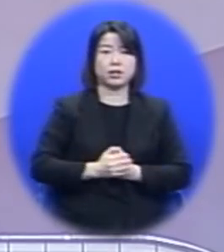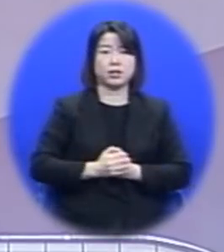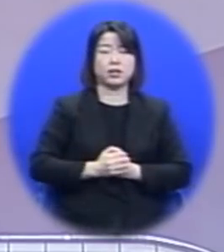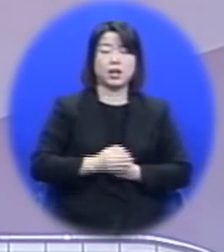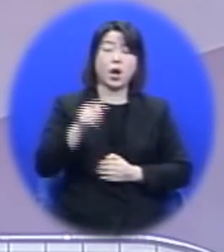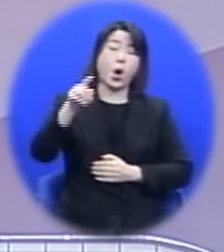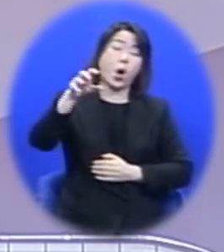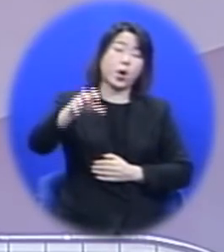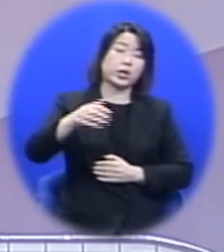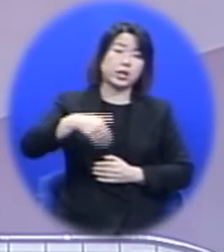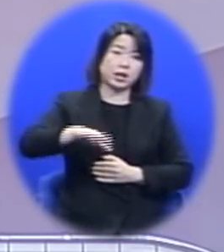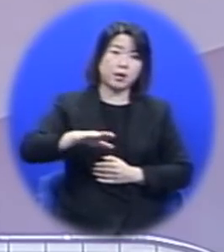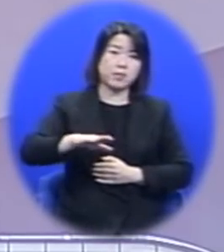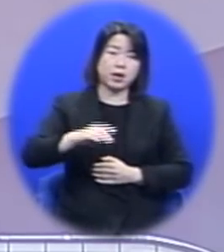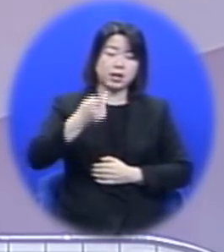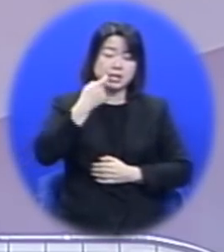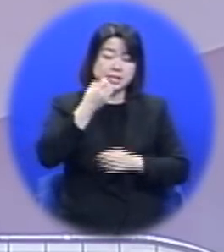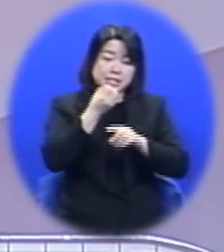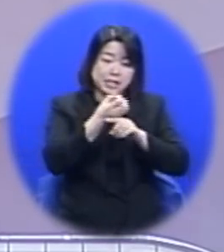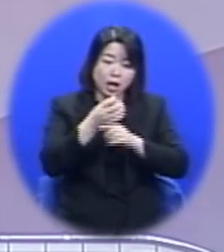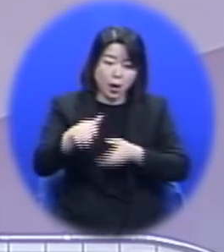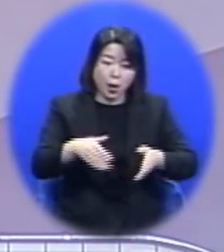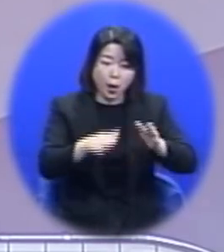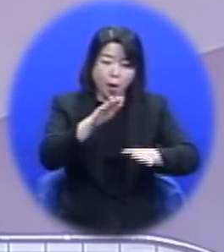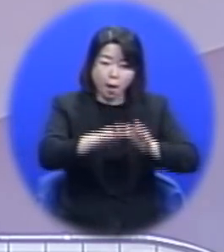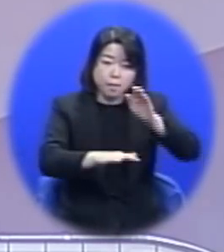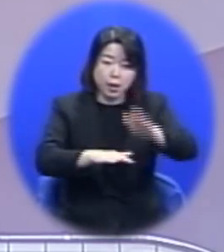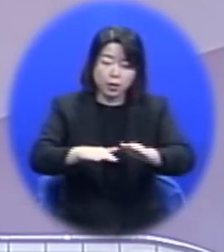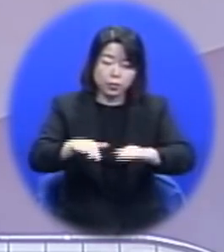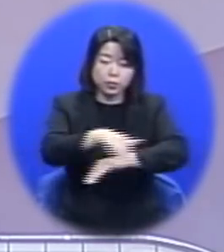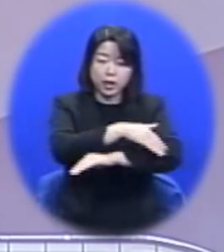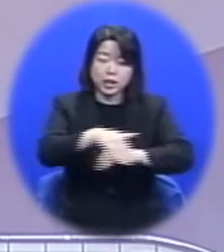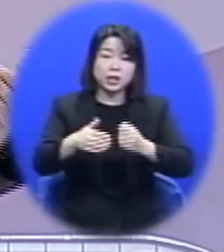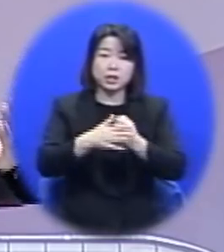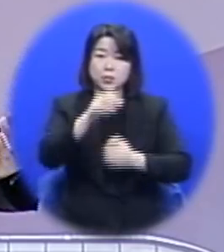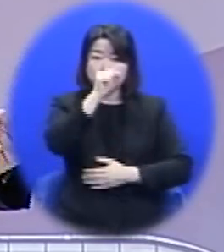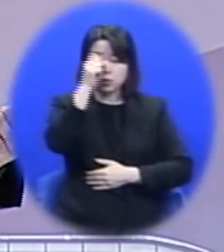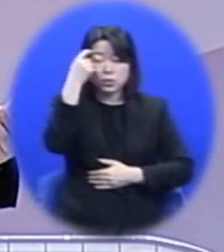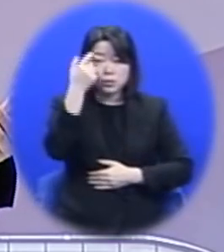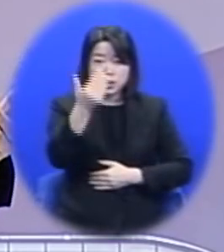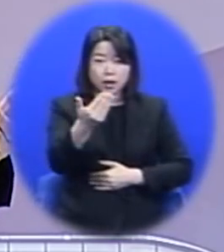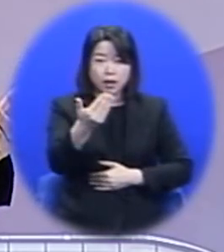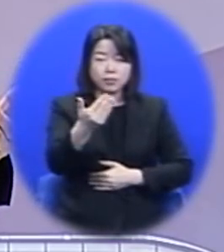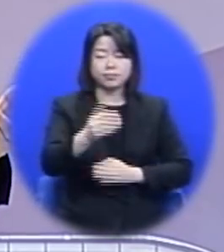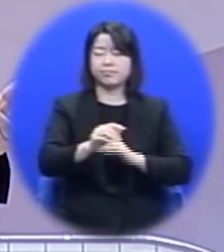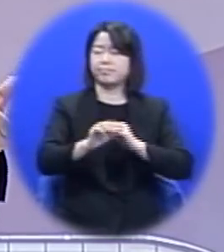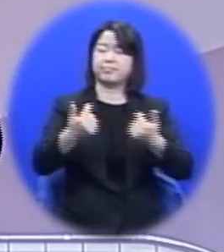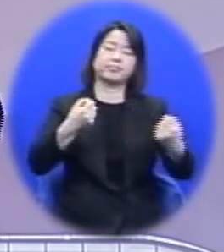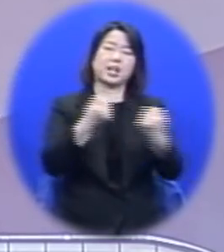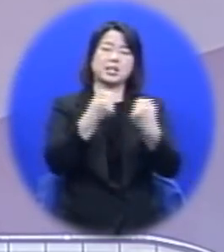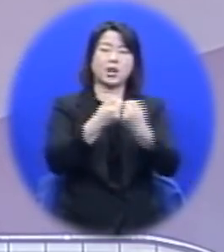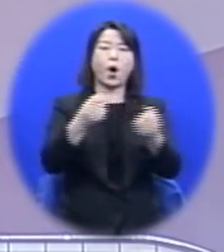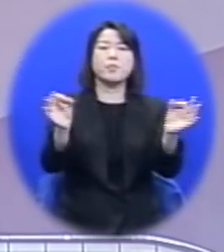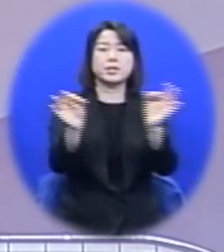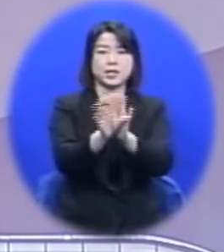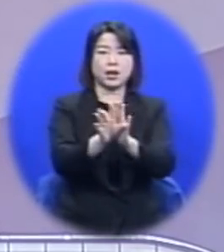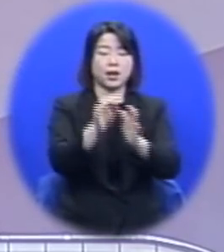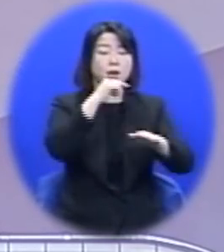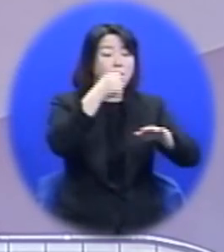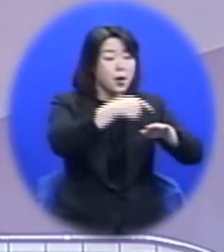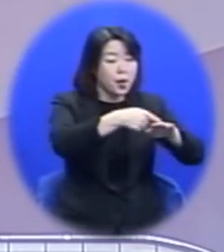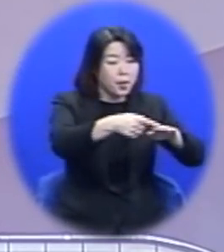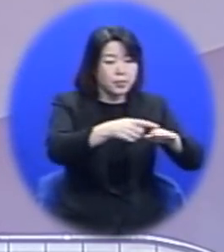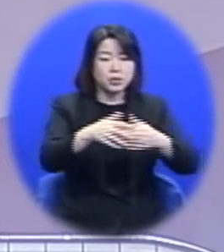거기 가면 황금을 밟고 다니니까 좋은 겁니까? 싸움이 없어져요. 민족과 민족